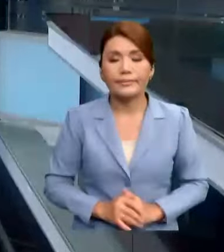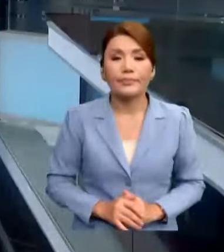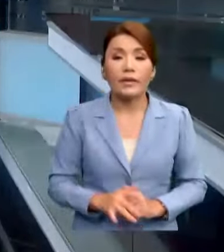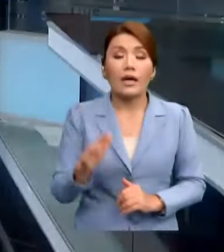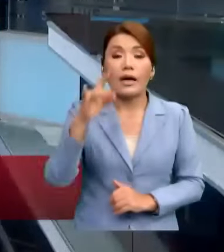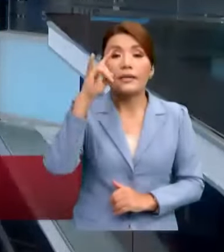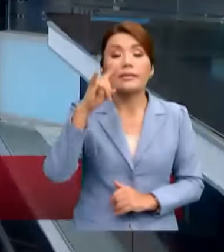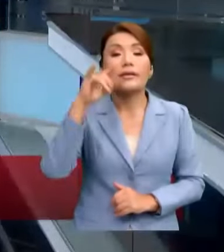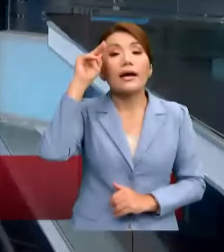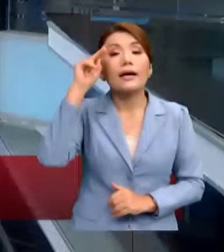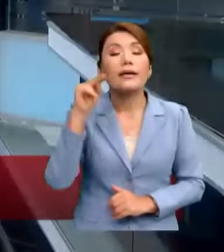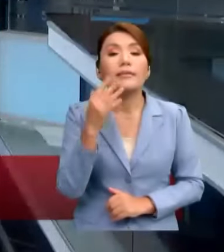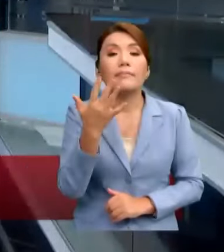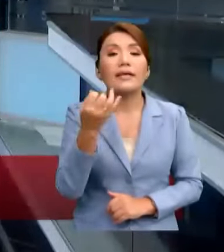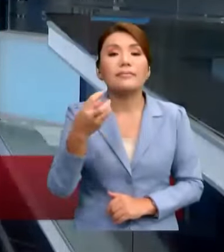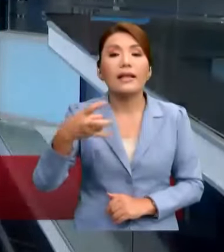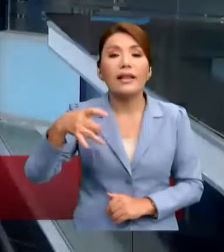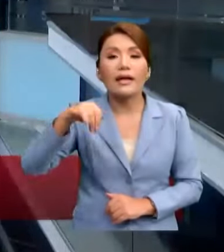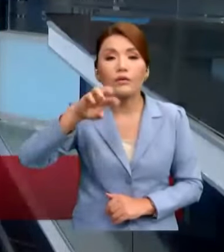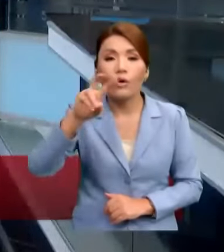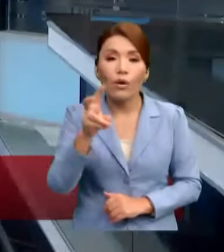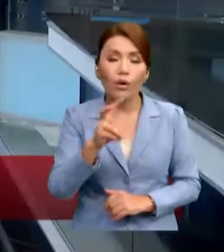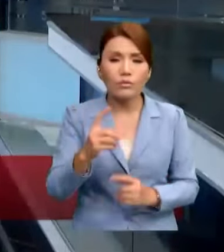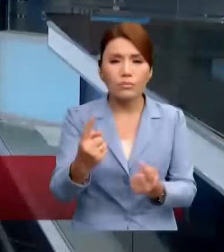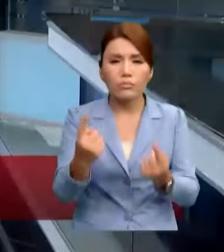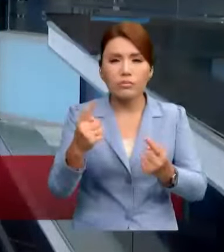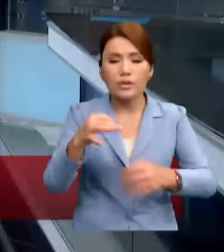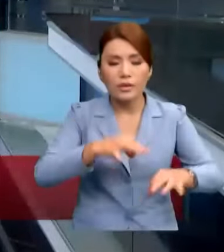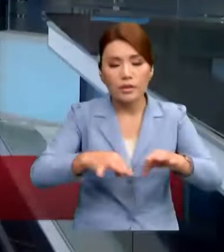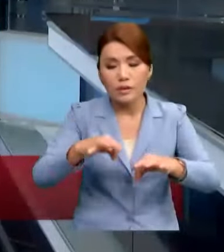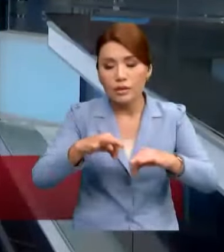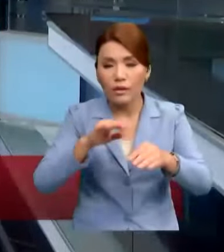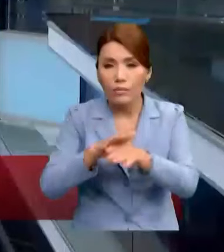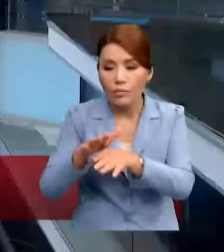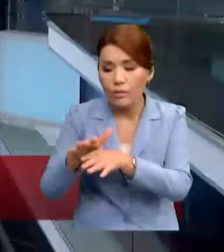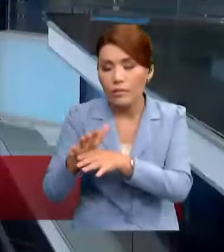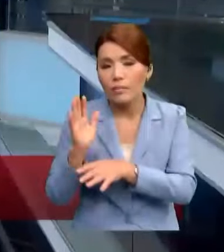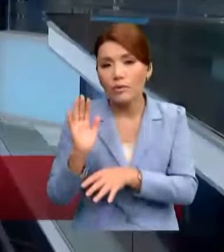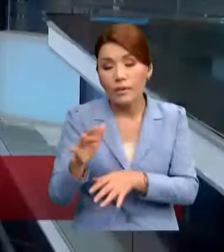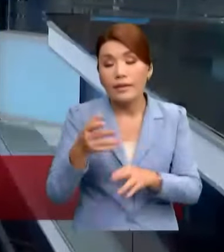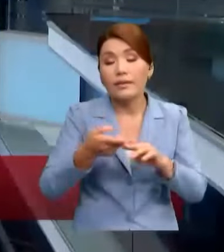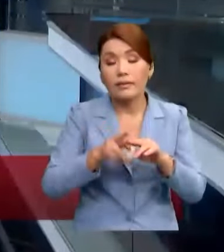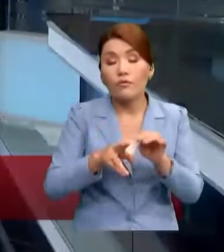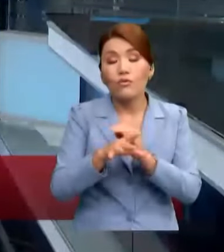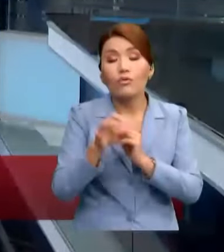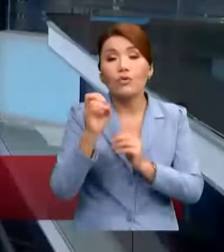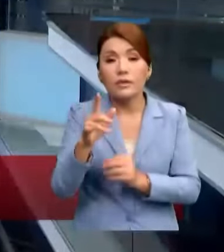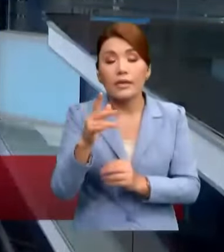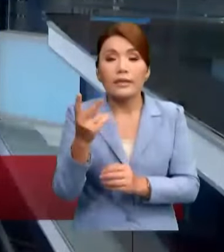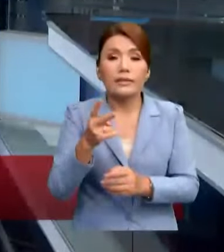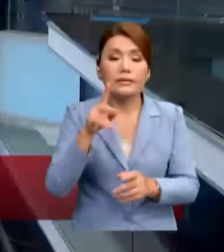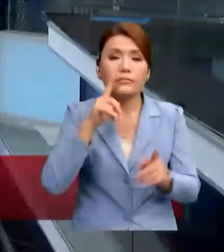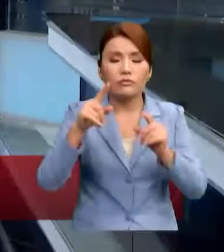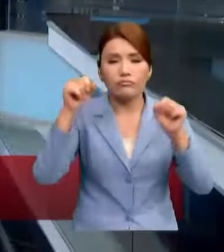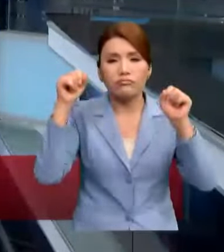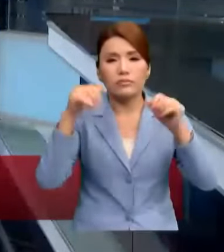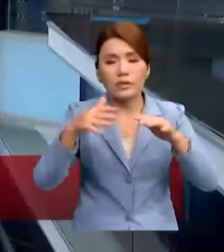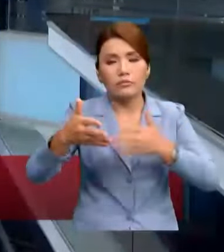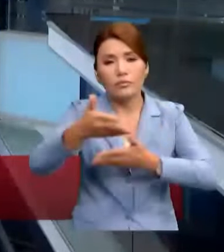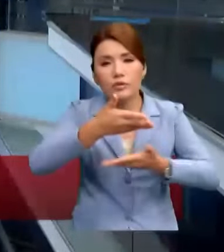Қазақстан мен Қытай 5 миллиард долларға бірлескен ірі жобаларды жүзеге асырады. Астанада өткен екі елдің іскерлік кеңесінде осыған